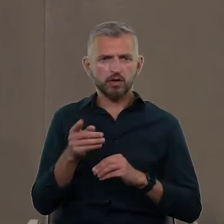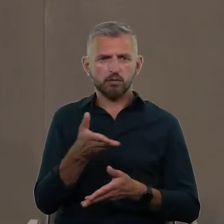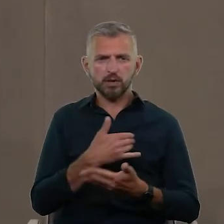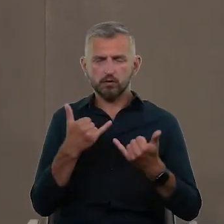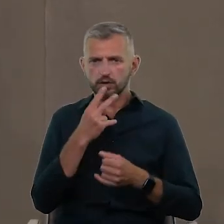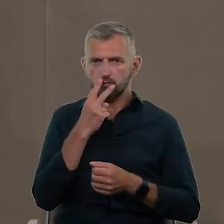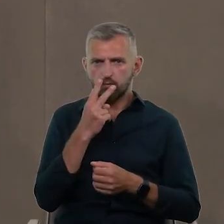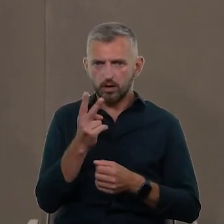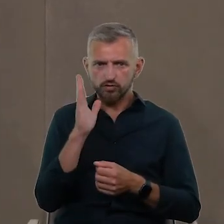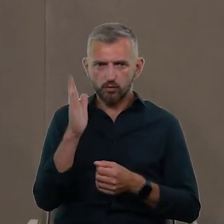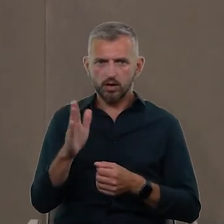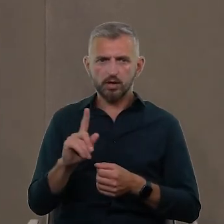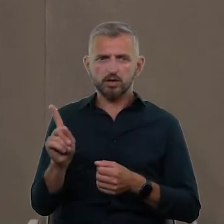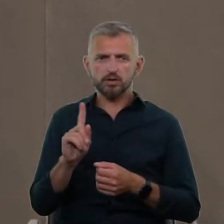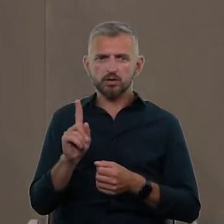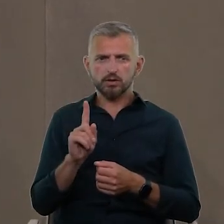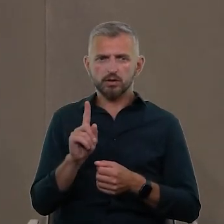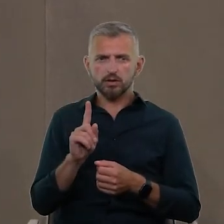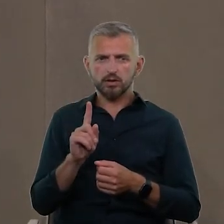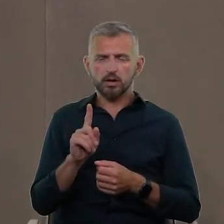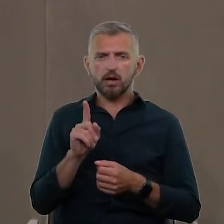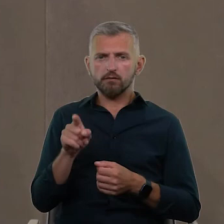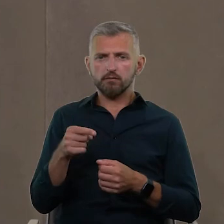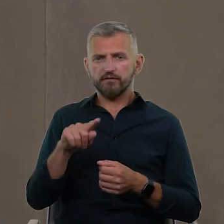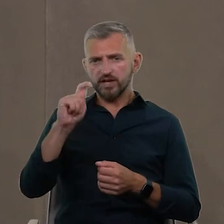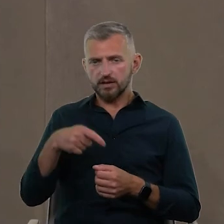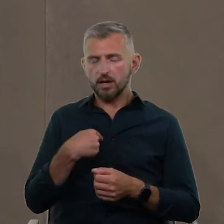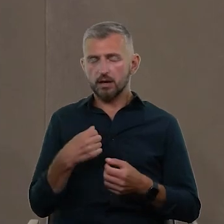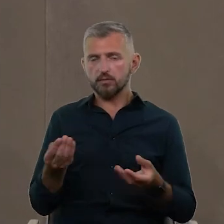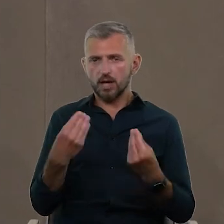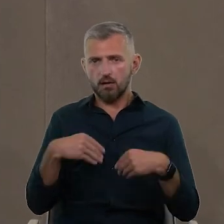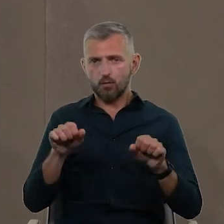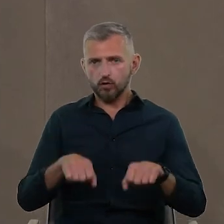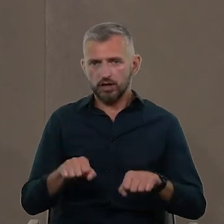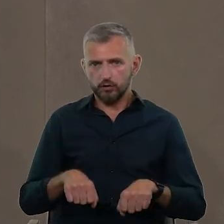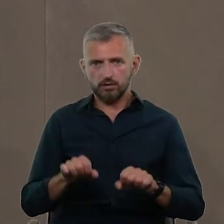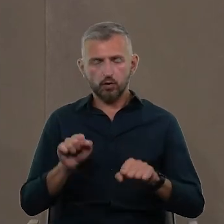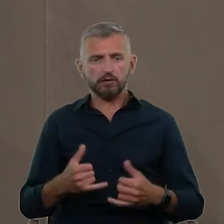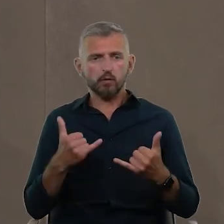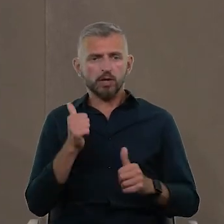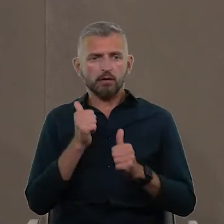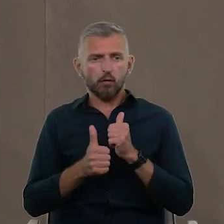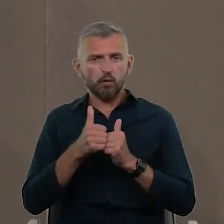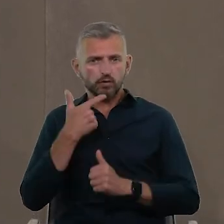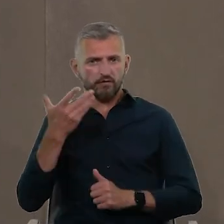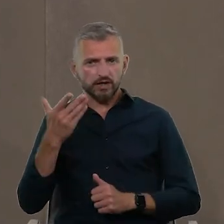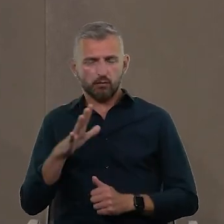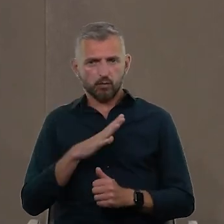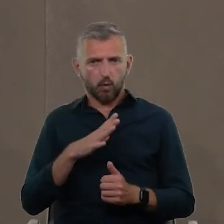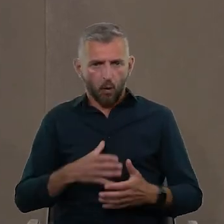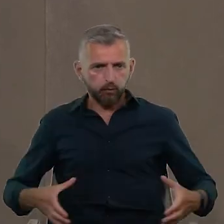сьогодні побачимо, що вона, війна нам дала і можливості. Да, можливості. От сьогодні в кожному виступі було